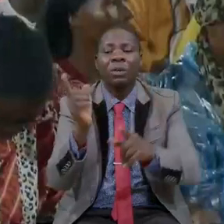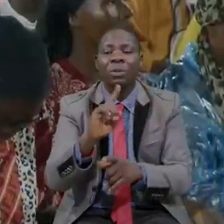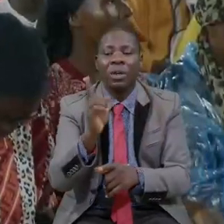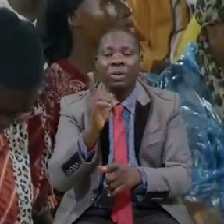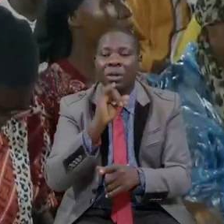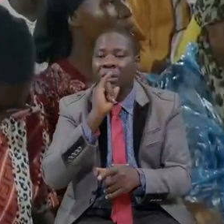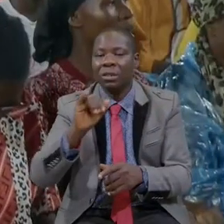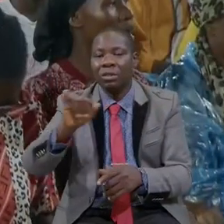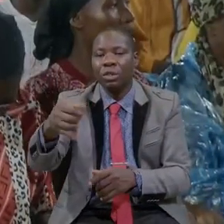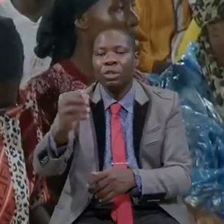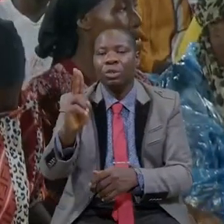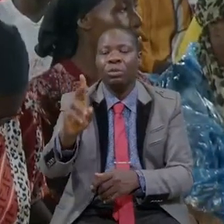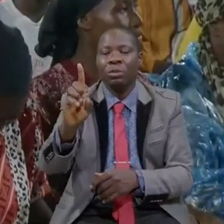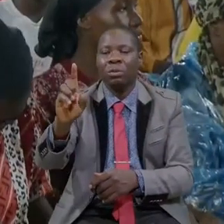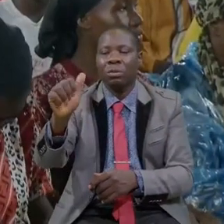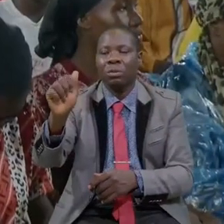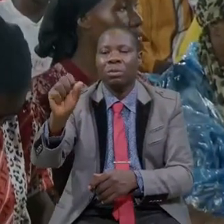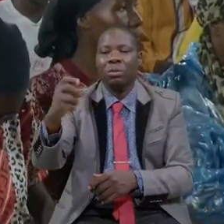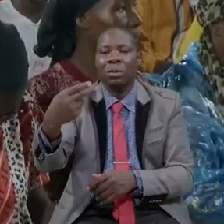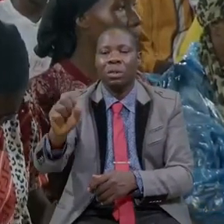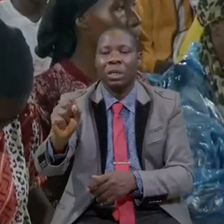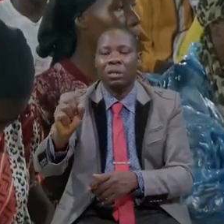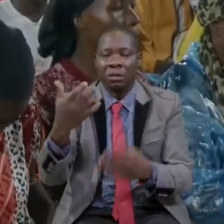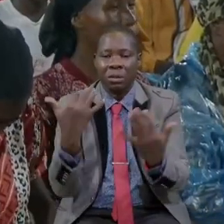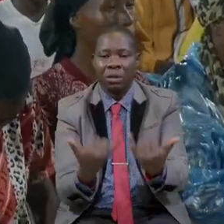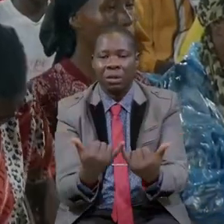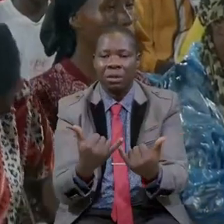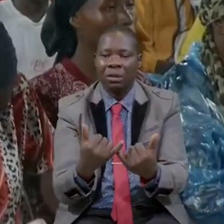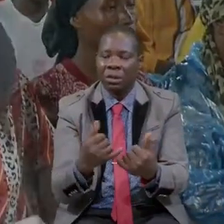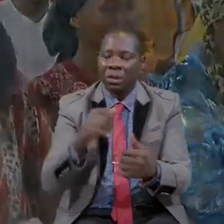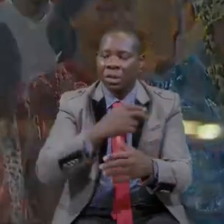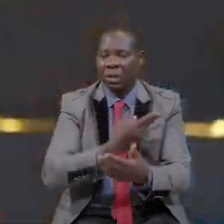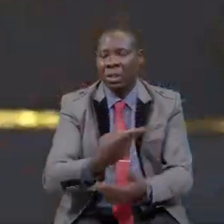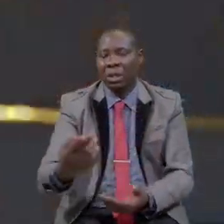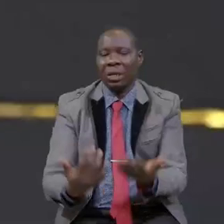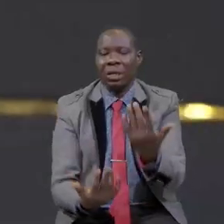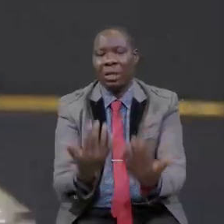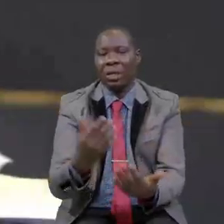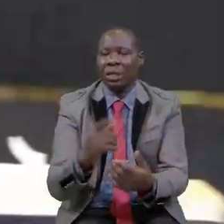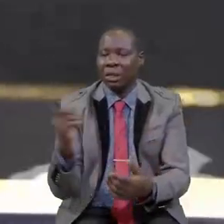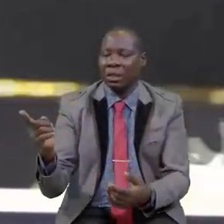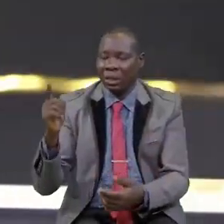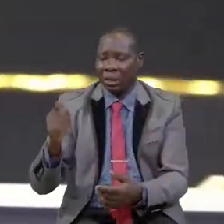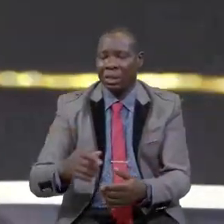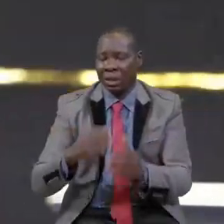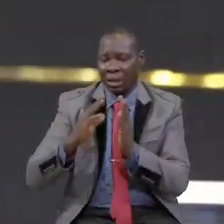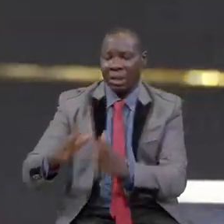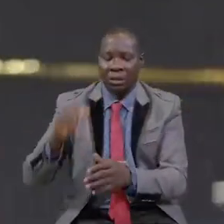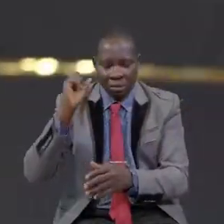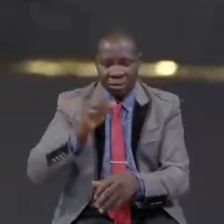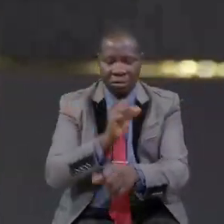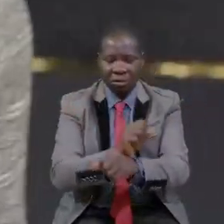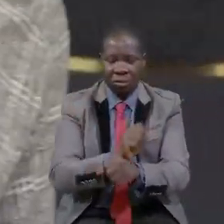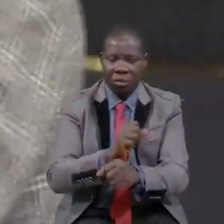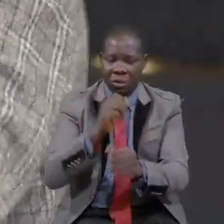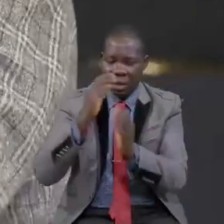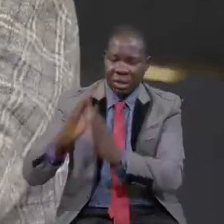Judas est où? Dites-le à haute voix. Il a quitté son œuvre, il a tout laissé en suivant Jésus